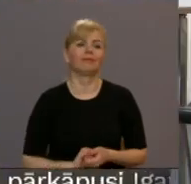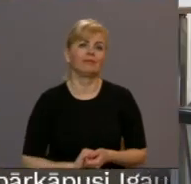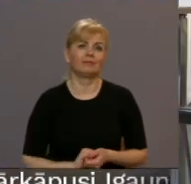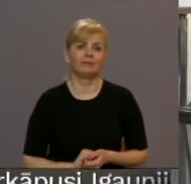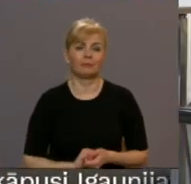televīzija.